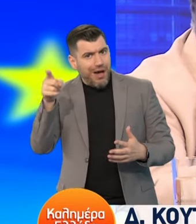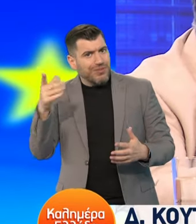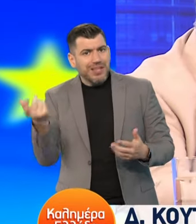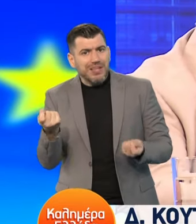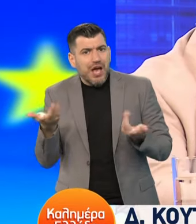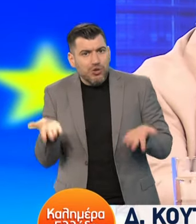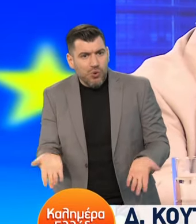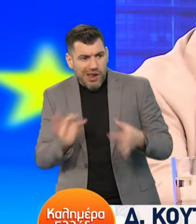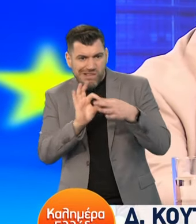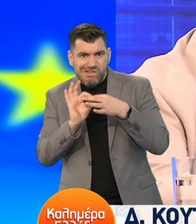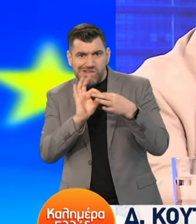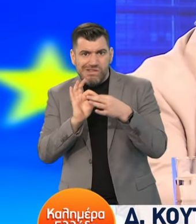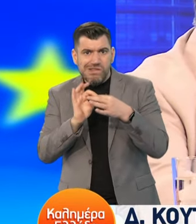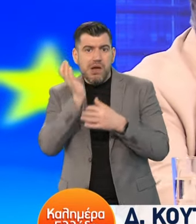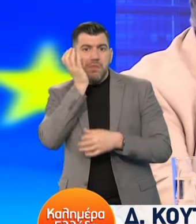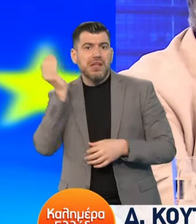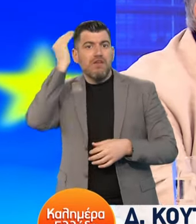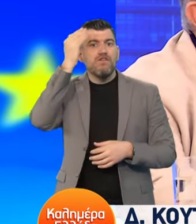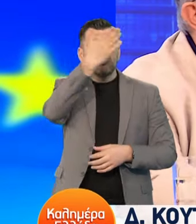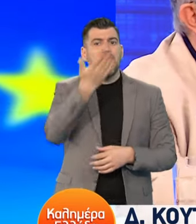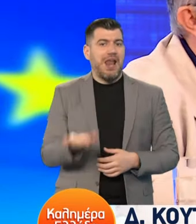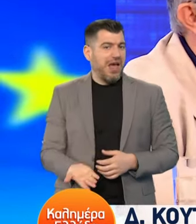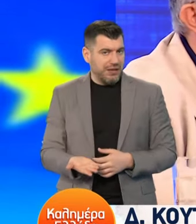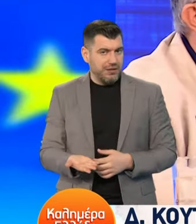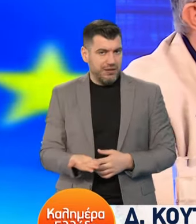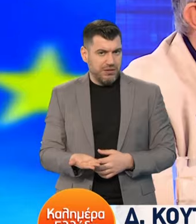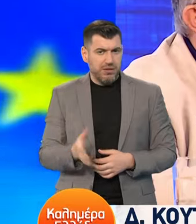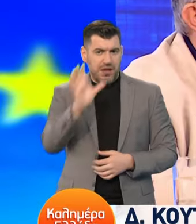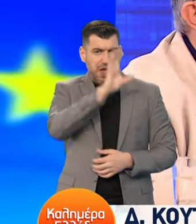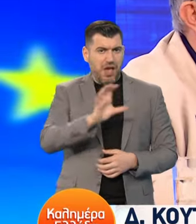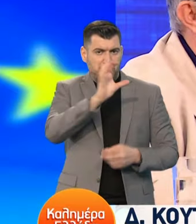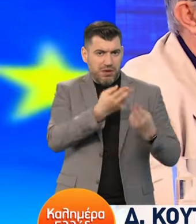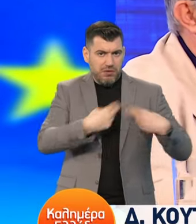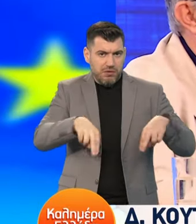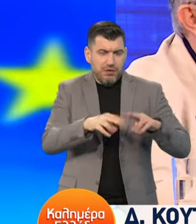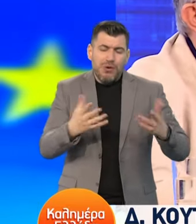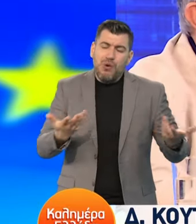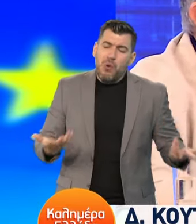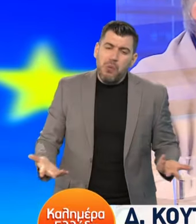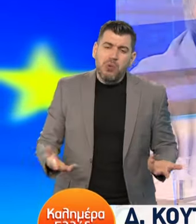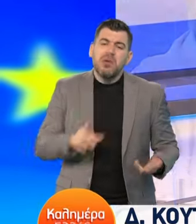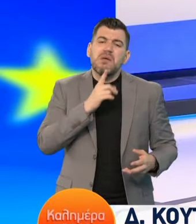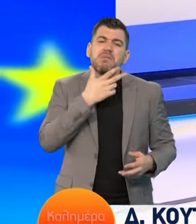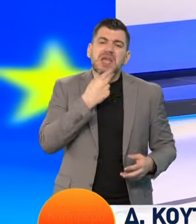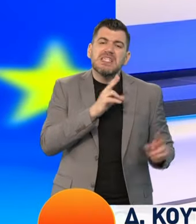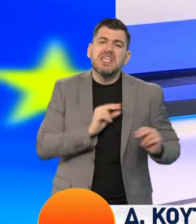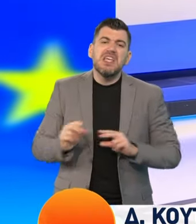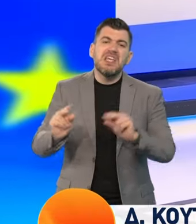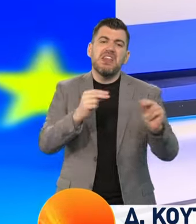να ξαναβγεί πρόεδρος της Κομισιόν. Άρα βλέπετε όλα αυτά είναι σχετικά, διότι εμείς πιστεύουμε αυτά τα